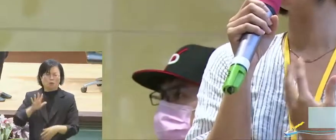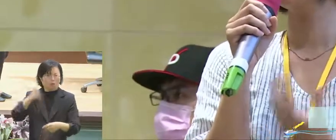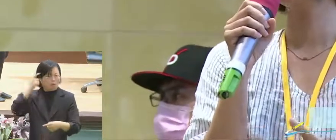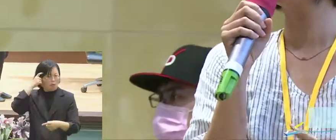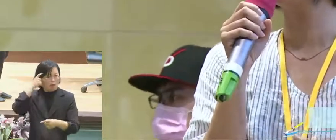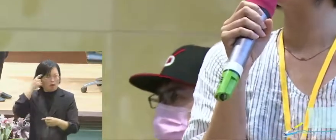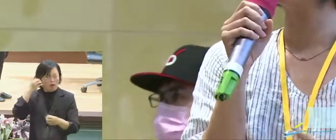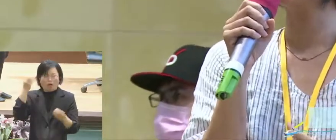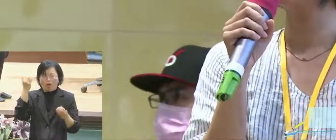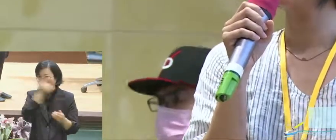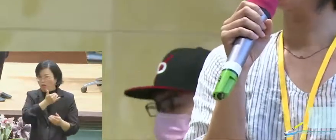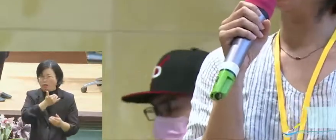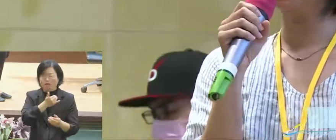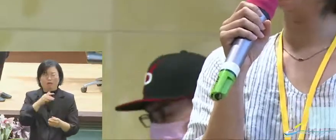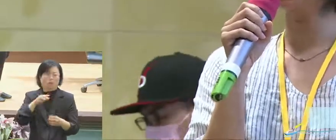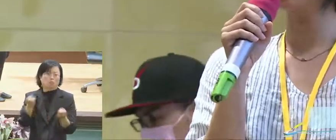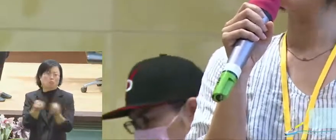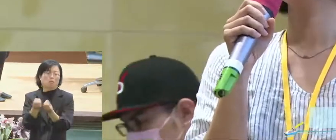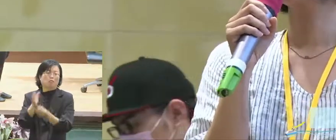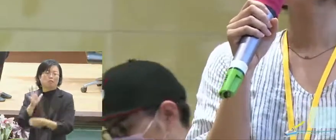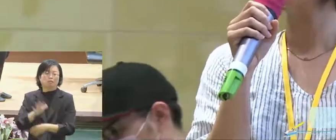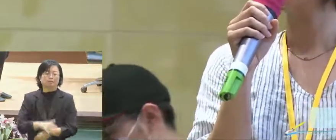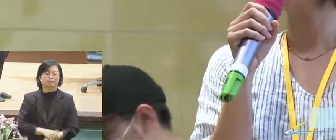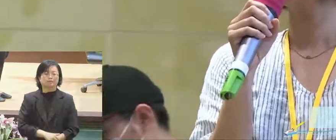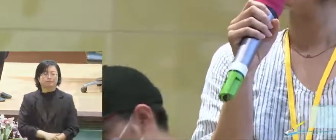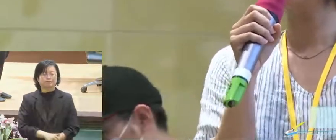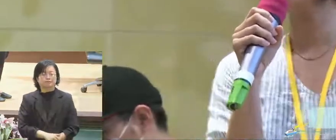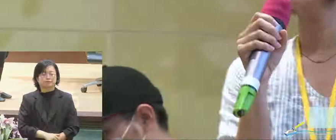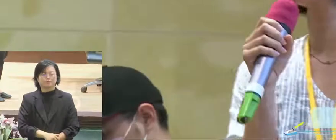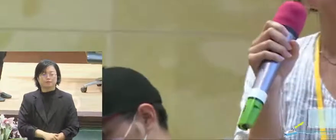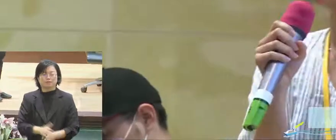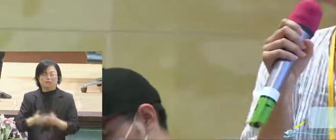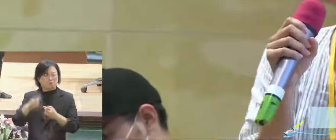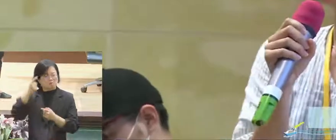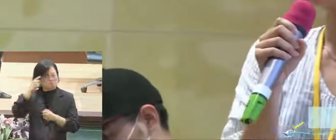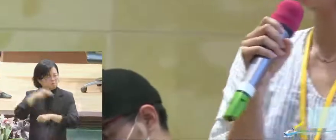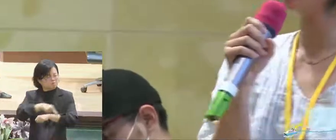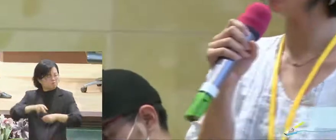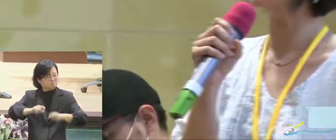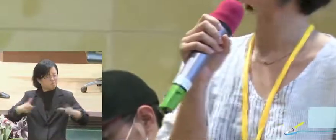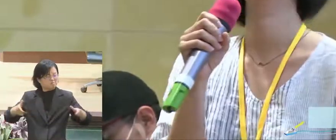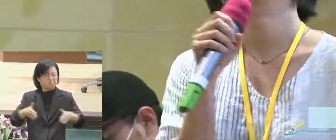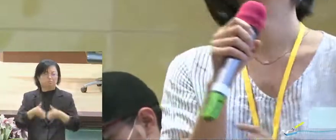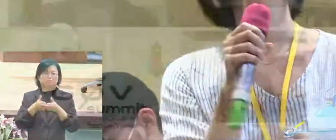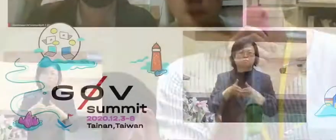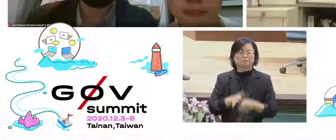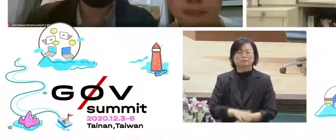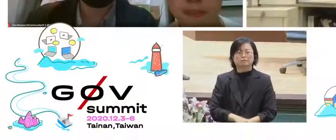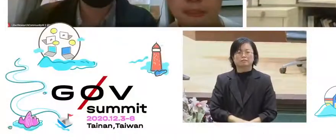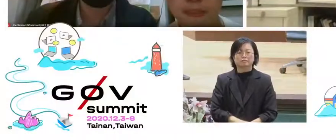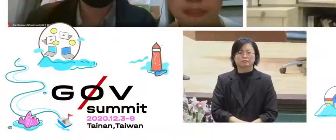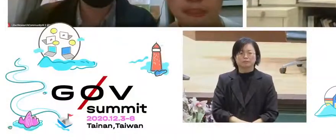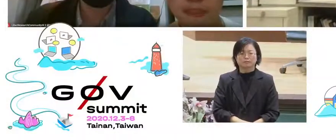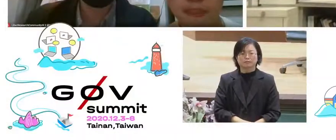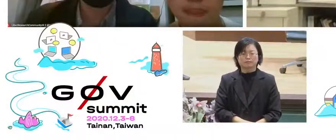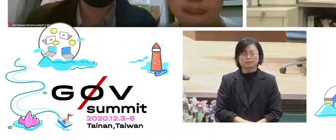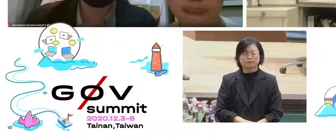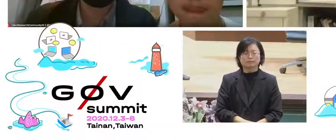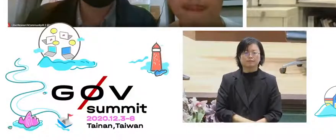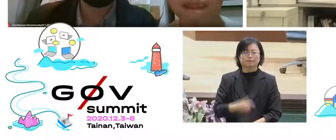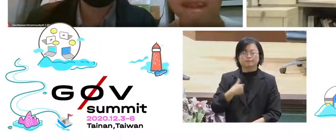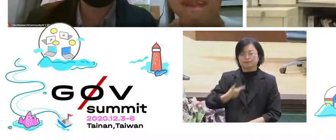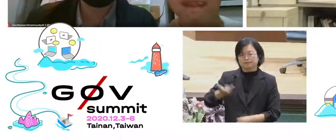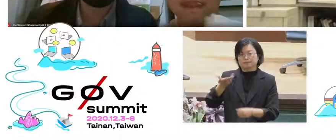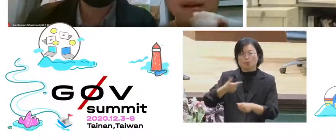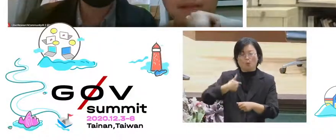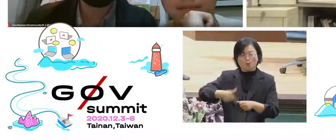要怎么去突破，可能就要想比较多元的方案这样子。 我很快补充一句，就是其